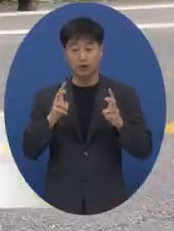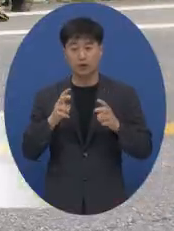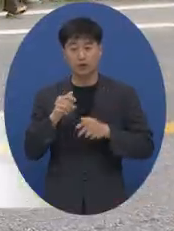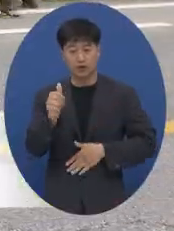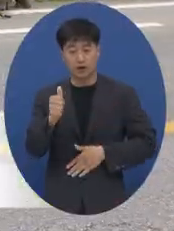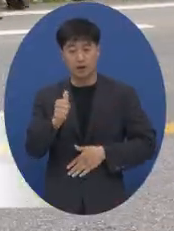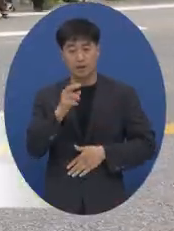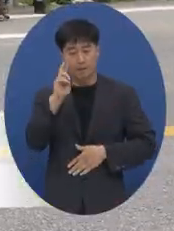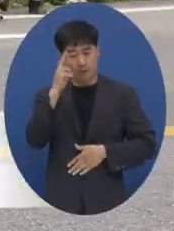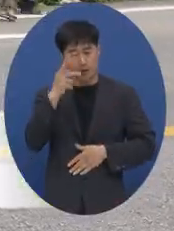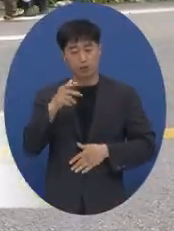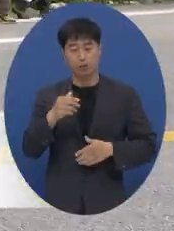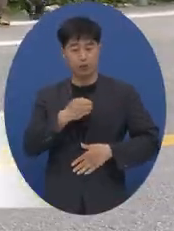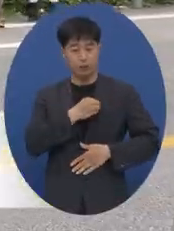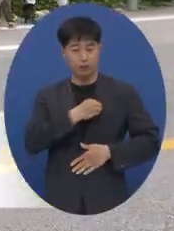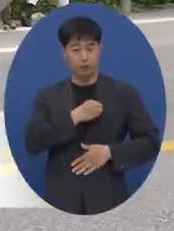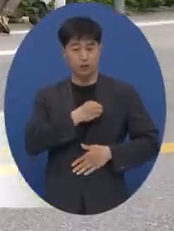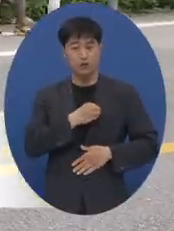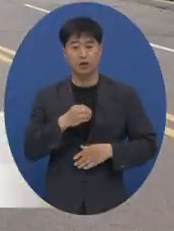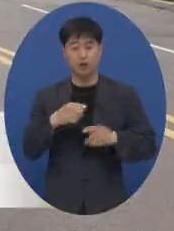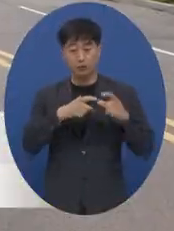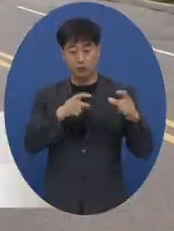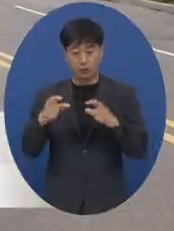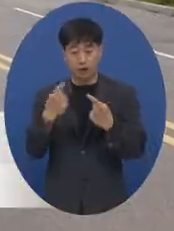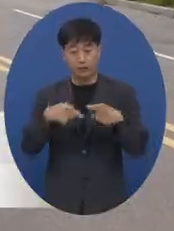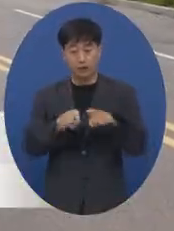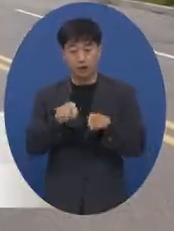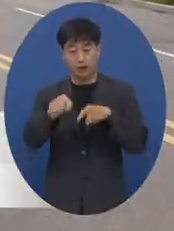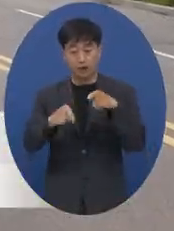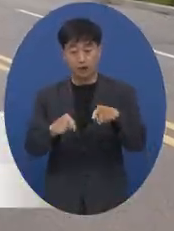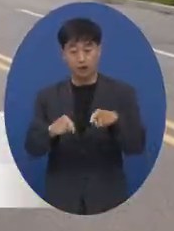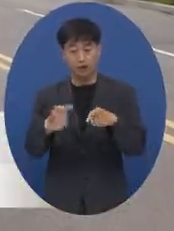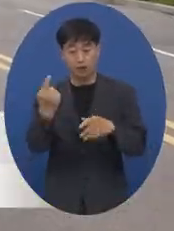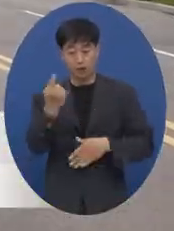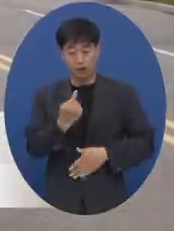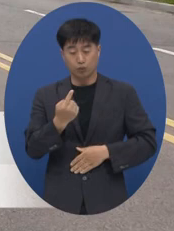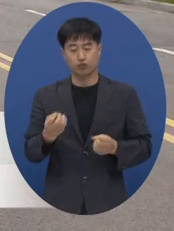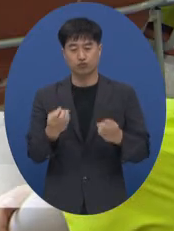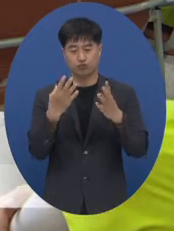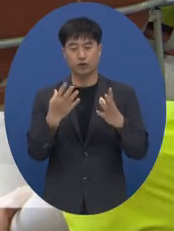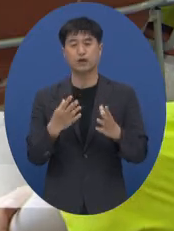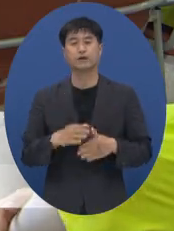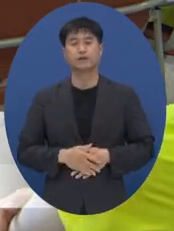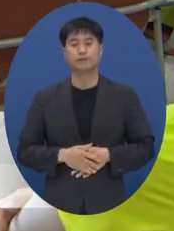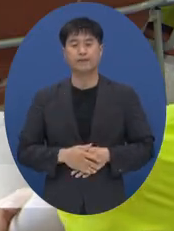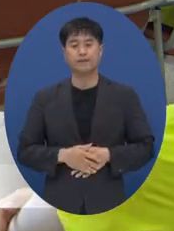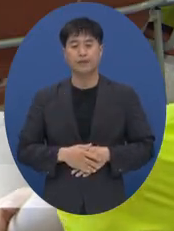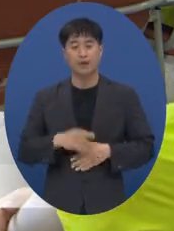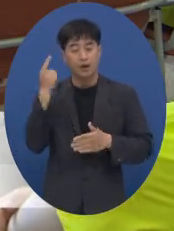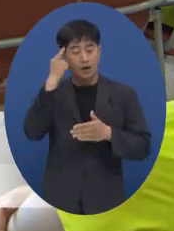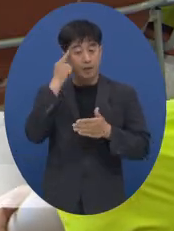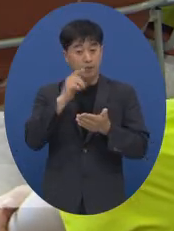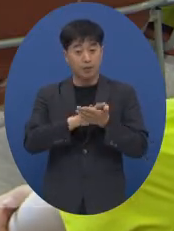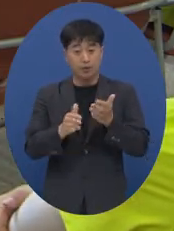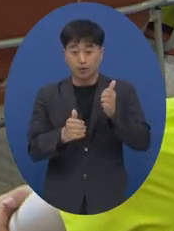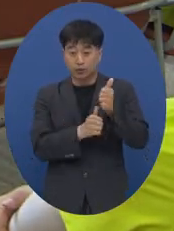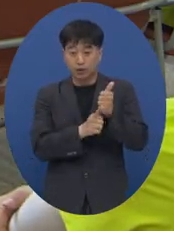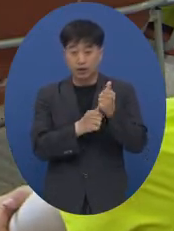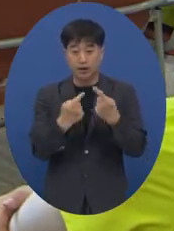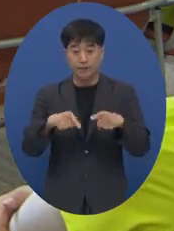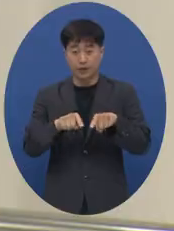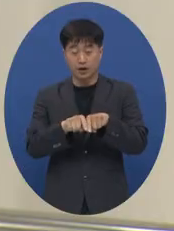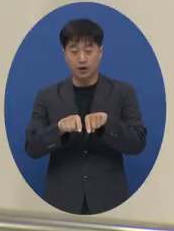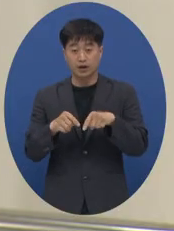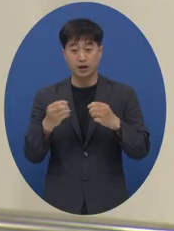바꿔 녀 유영호 도의원 등이 일부 국어를 함께 걷는 입성 환영 행사를 마련했습니다 또 평 아부지 4 와 함께하는 토크 콘서트